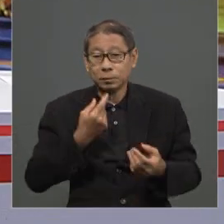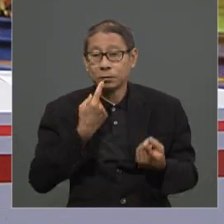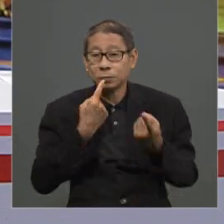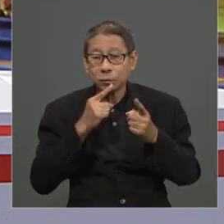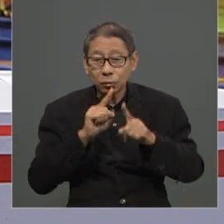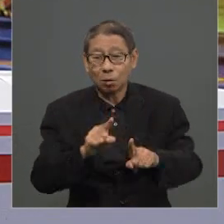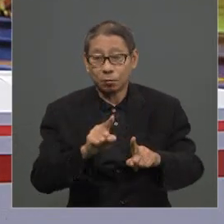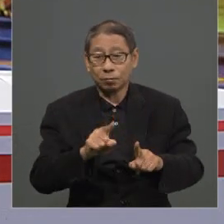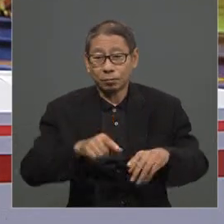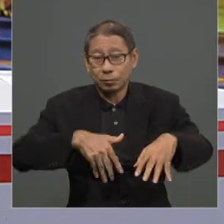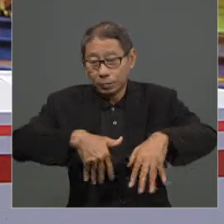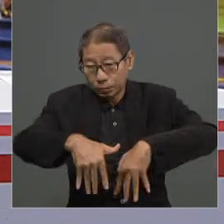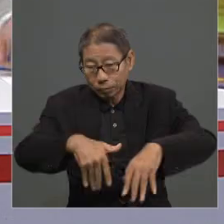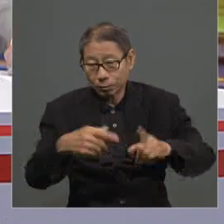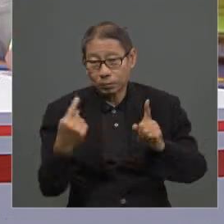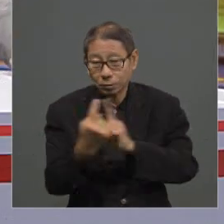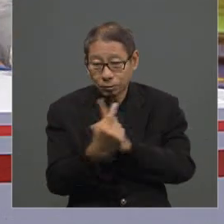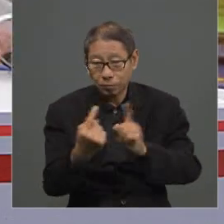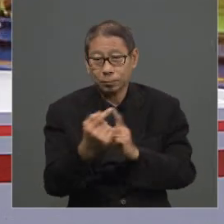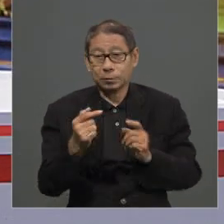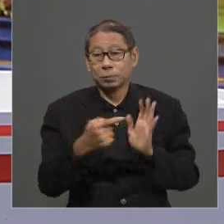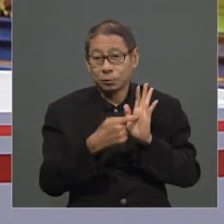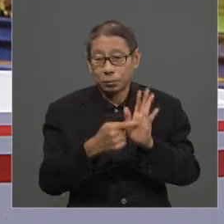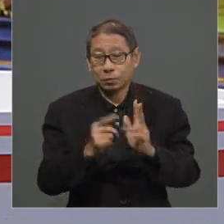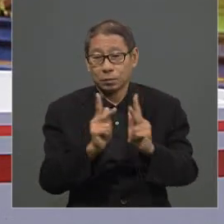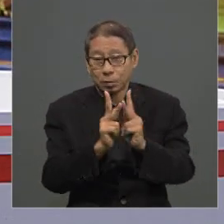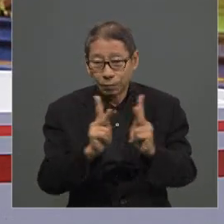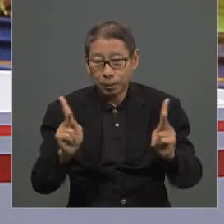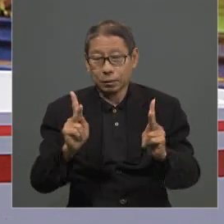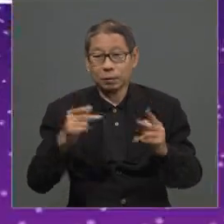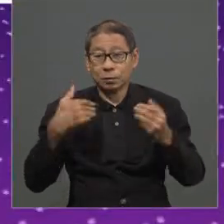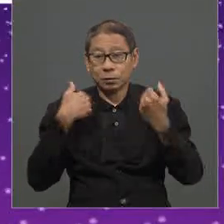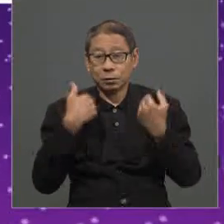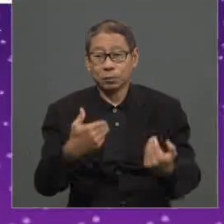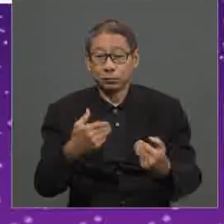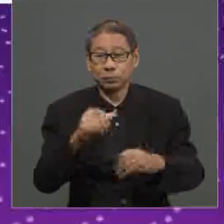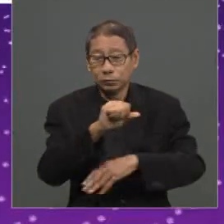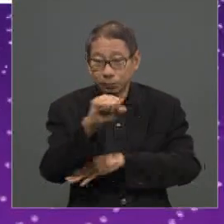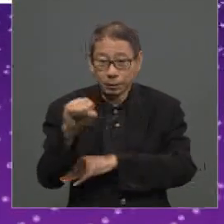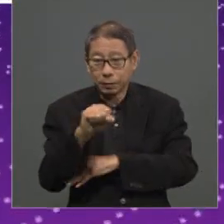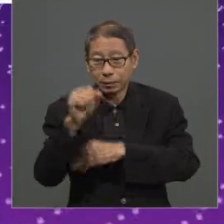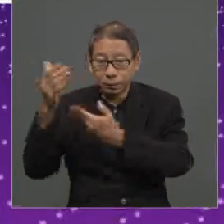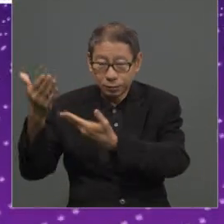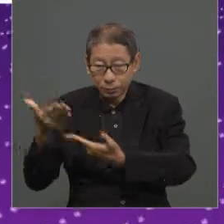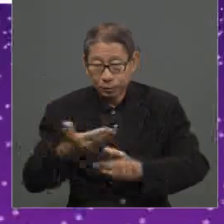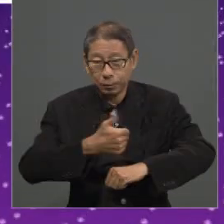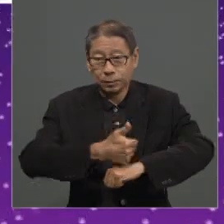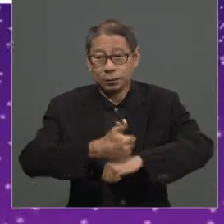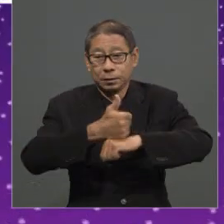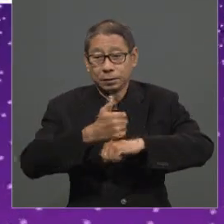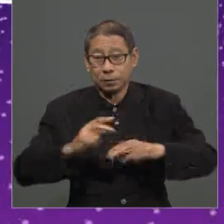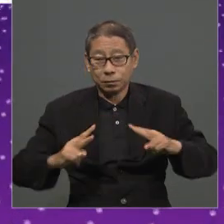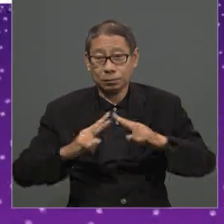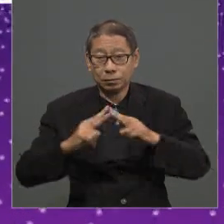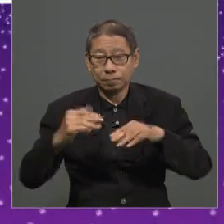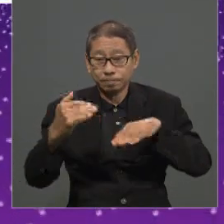ตรงนี้เพื่อตอบคำถามสังคมให้ได้อย่างคณะกรรมการคมนาคมของสภาผู้แทนราษฎรครับวันนี้ได้เชิญอธิบดีกรมขนส่งทางบกให้เข้ามาชี้